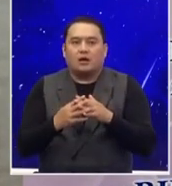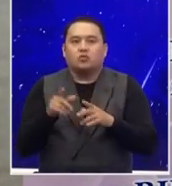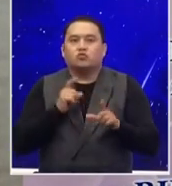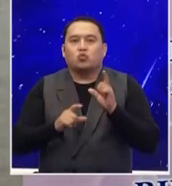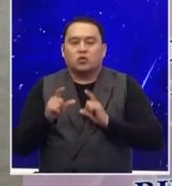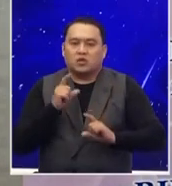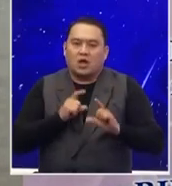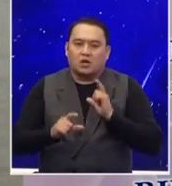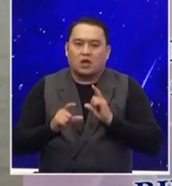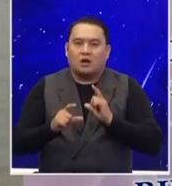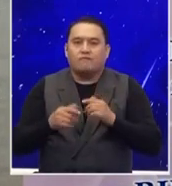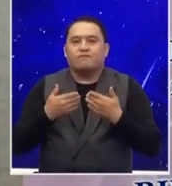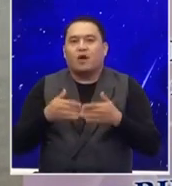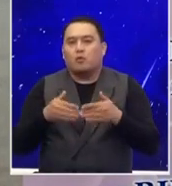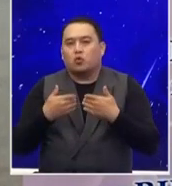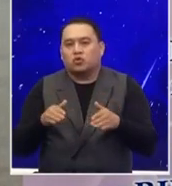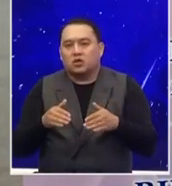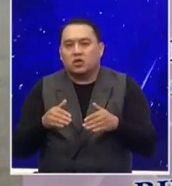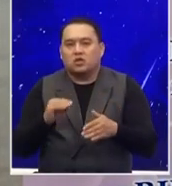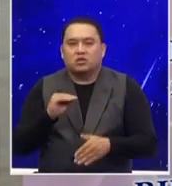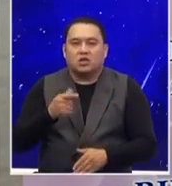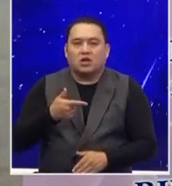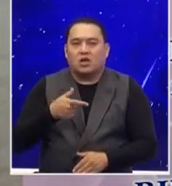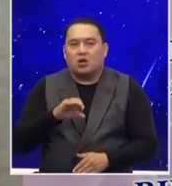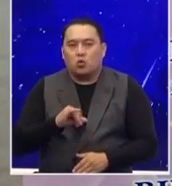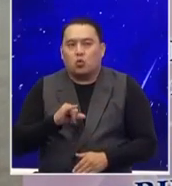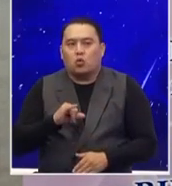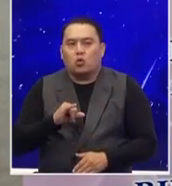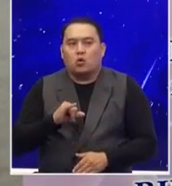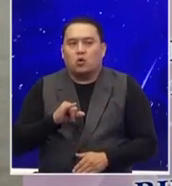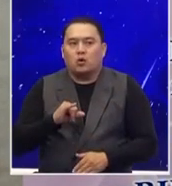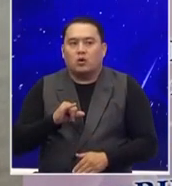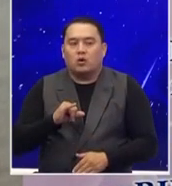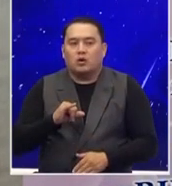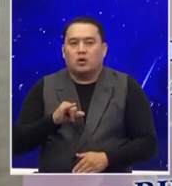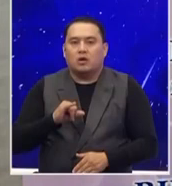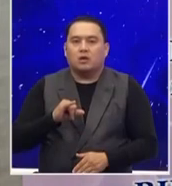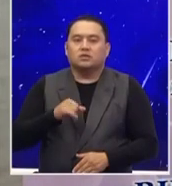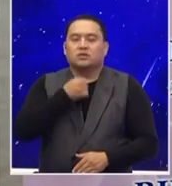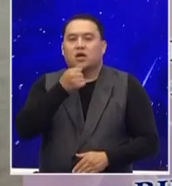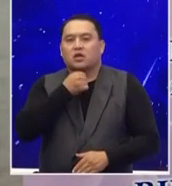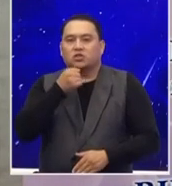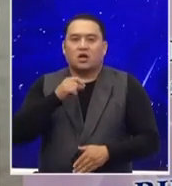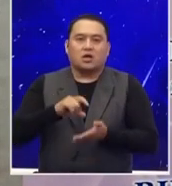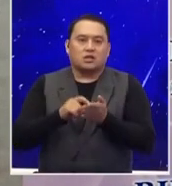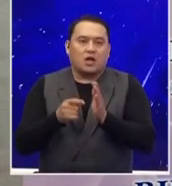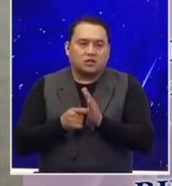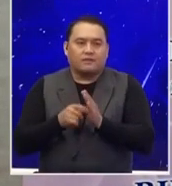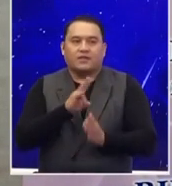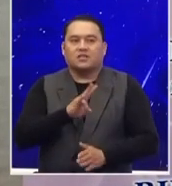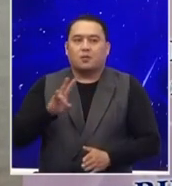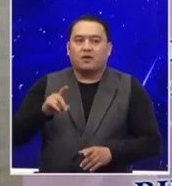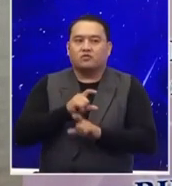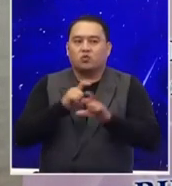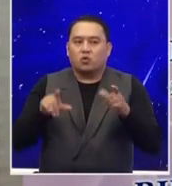студентов, которые уже выпускники ЖТСУйского государственного университета и также учащиеся старших классов Назарбаев интеллектуальной